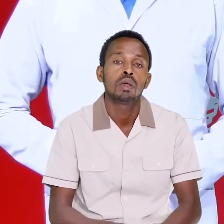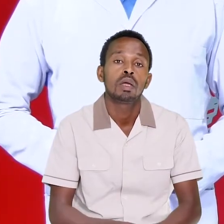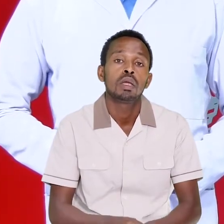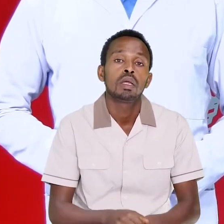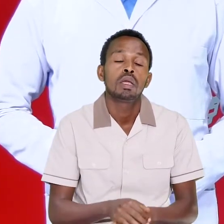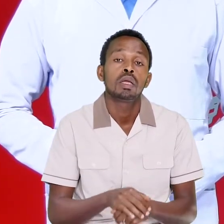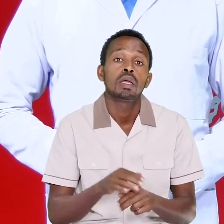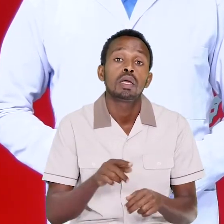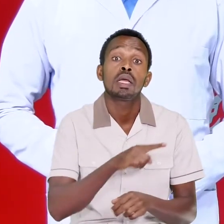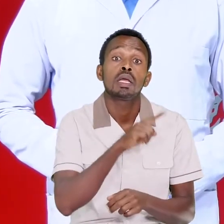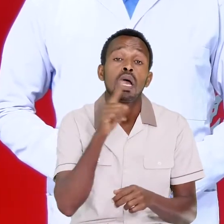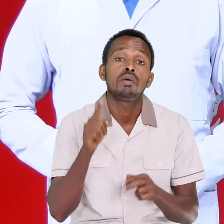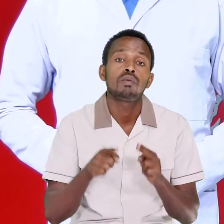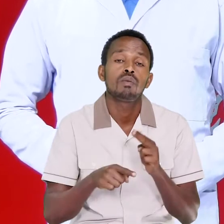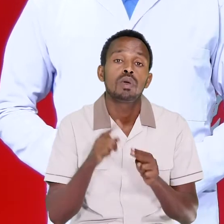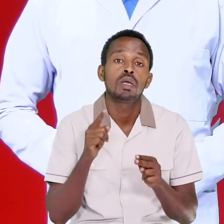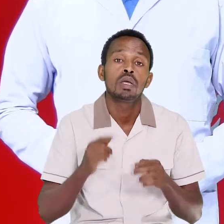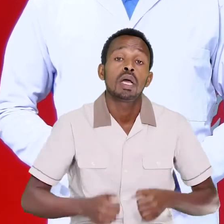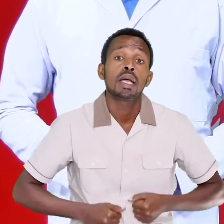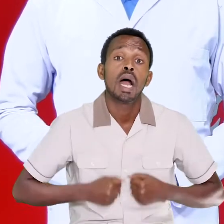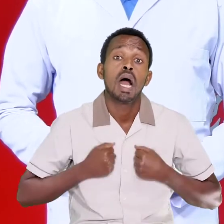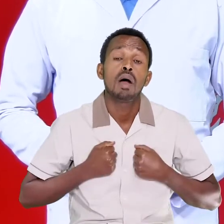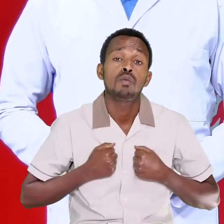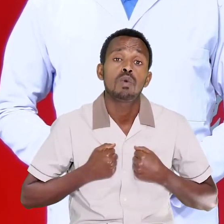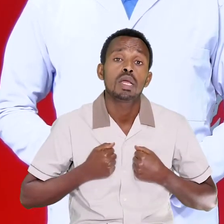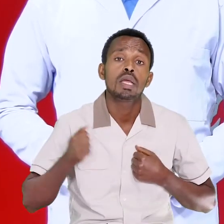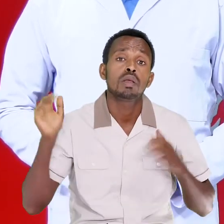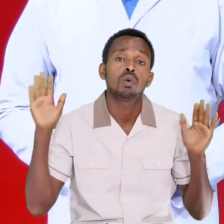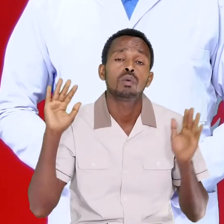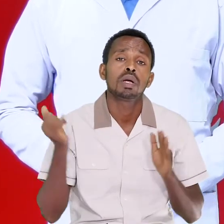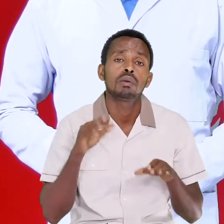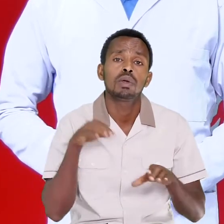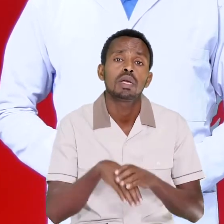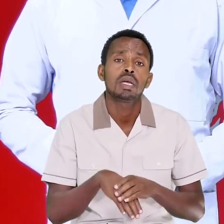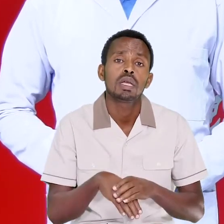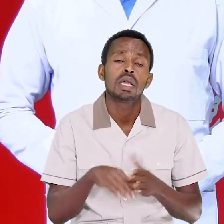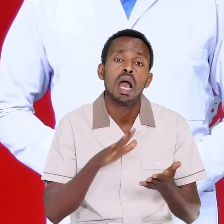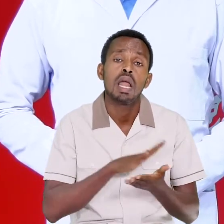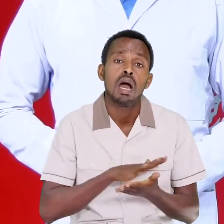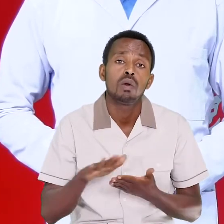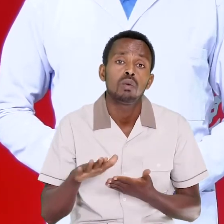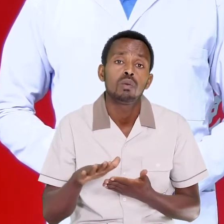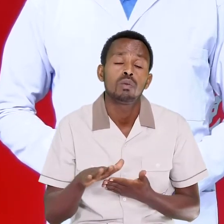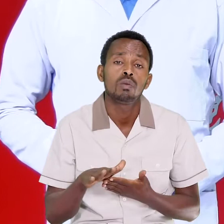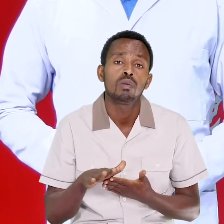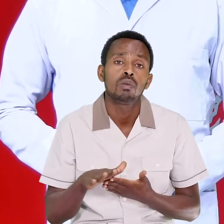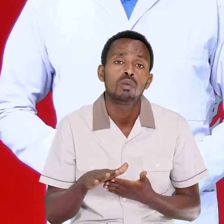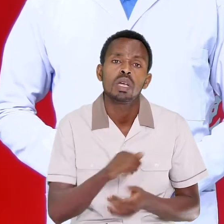Gaaffii lammaffaa irratti qaamolee joobiraa keessaa kan haara'u